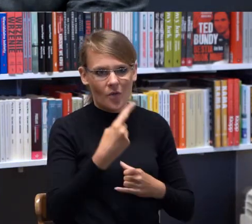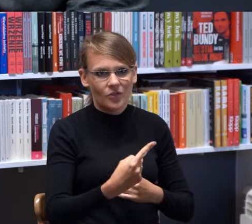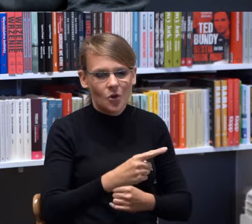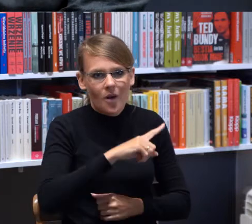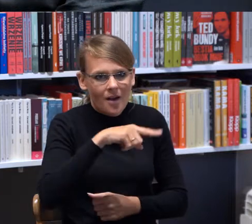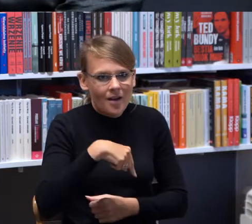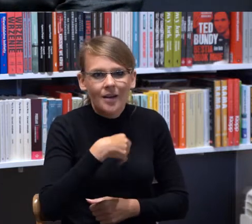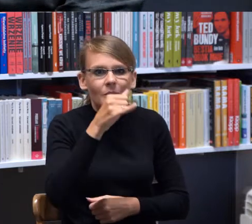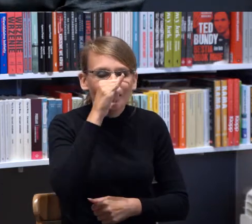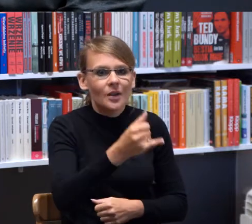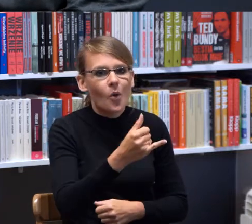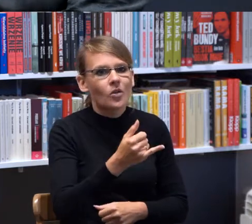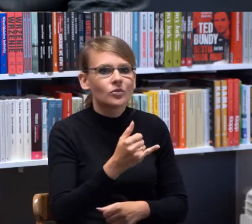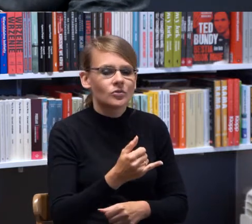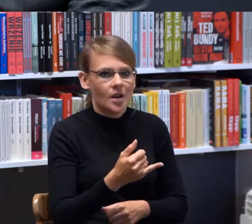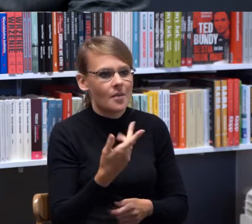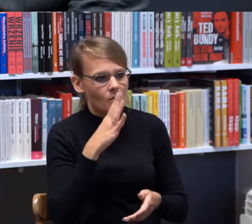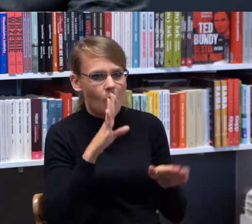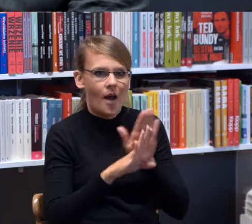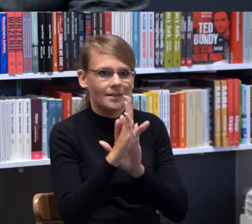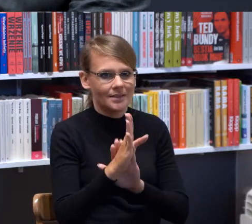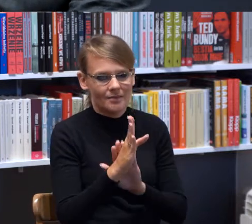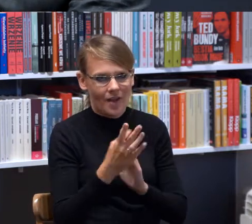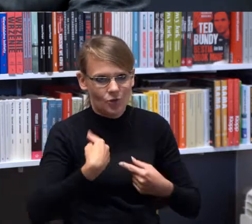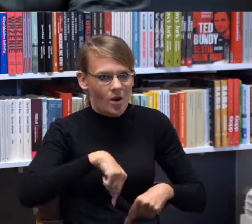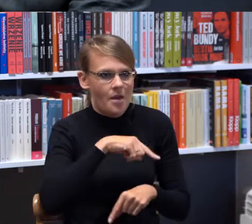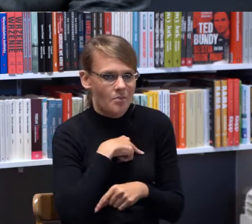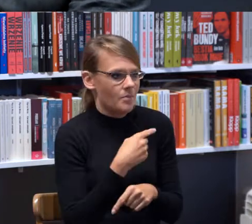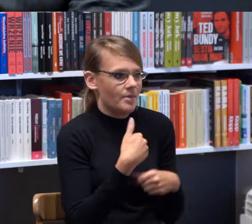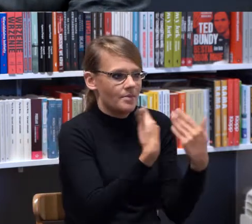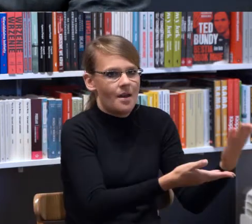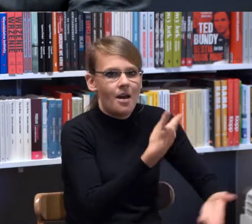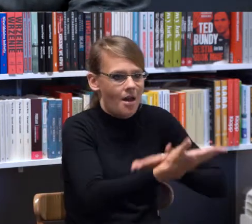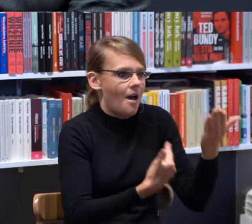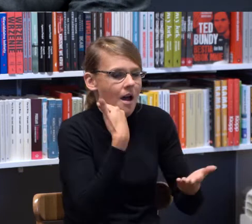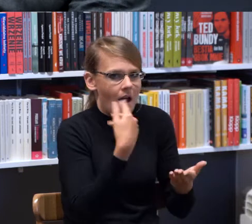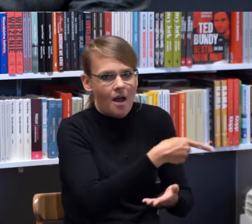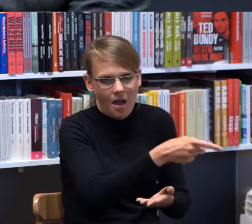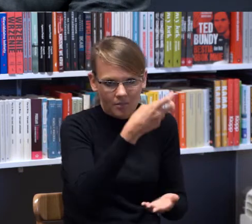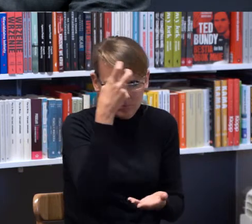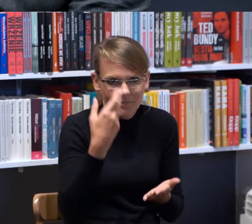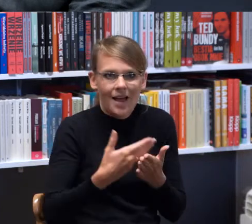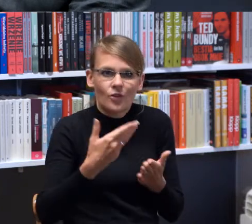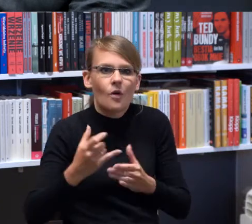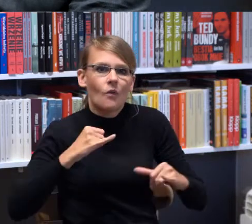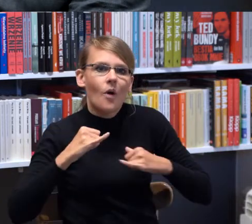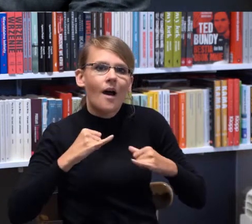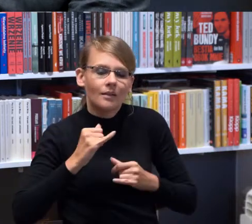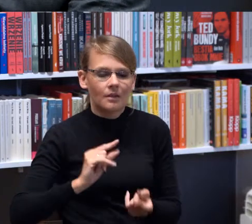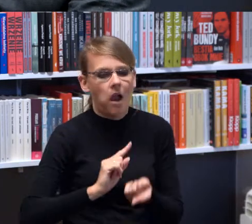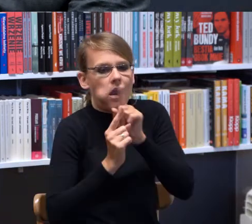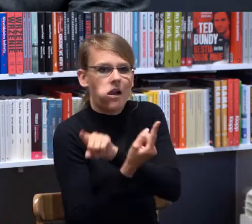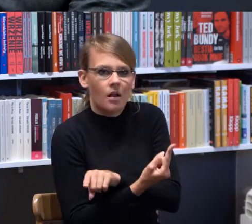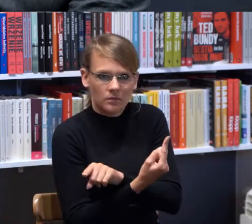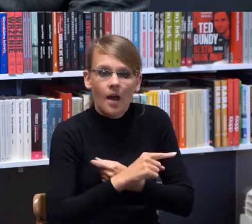być przedstawiani jako ci, co rozpijają, no więc oni przejęli tę narrację prohibicji i przewrotnie zaczęli twierdzić, że to oni